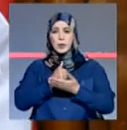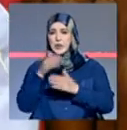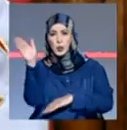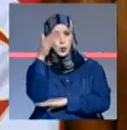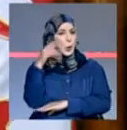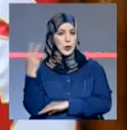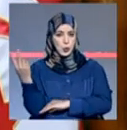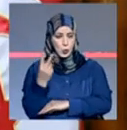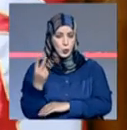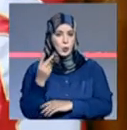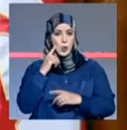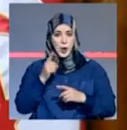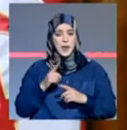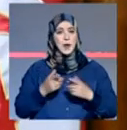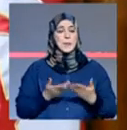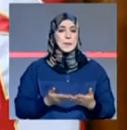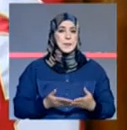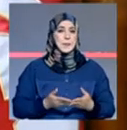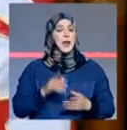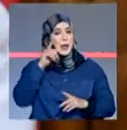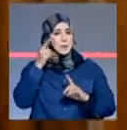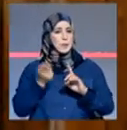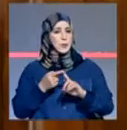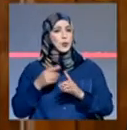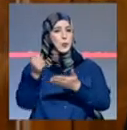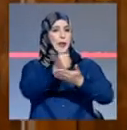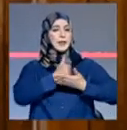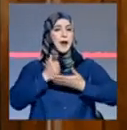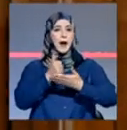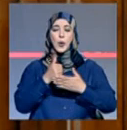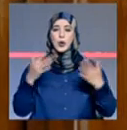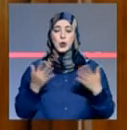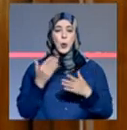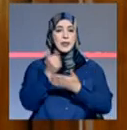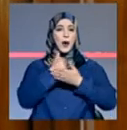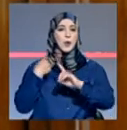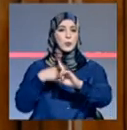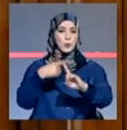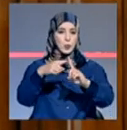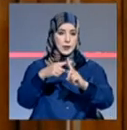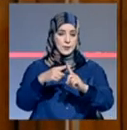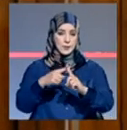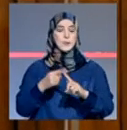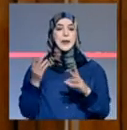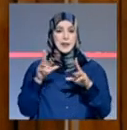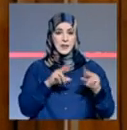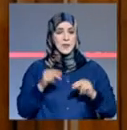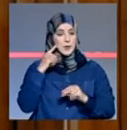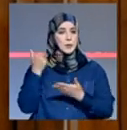لا يمكن أن يكون إلا تعاوناً مجدياً، إلا